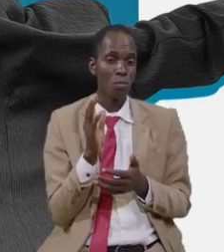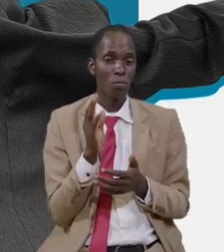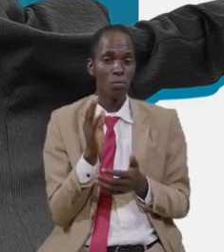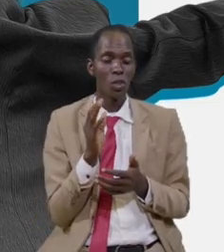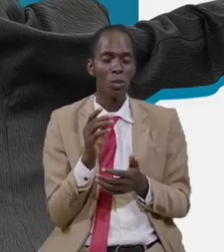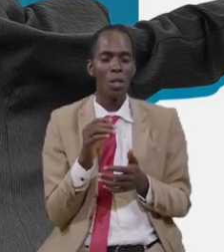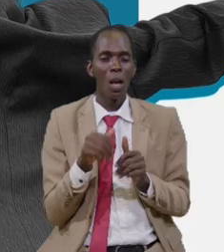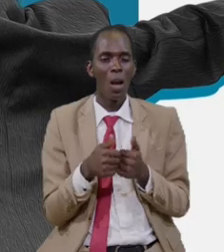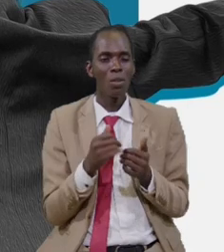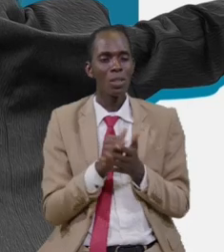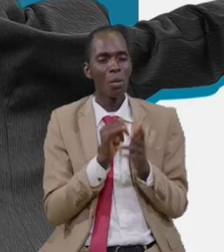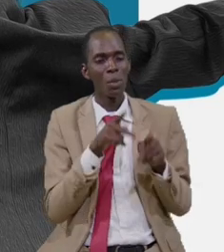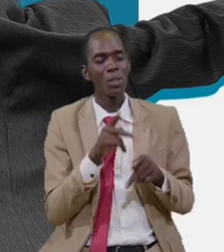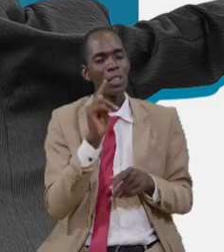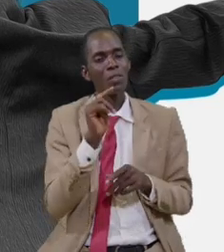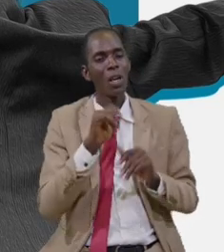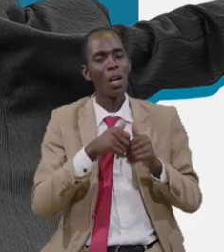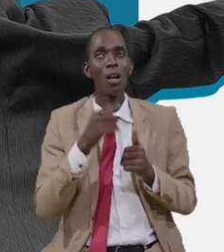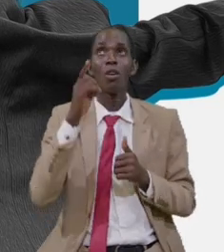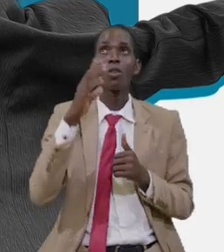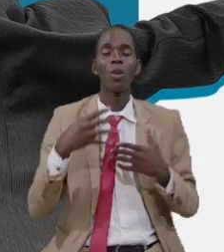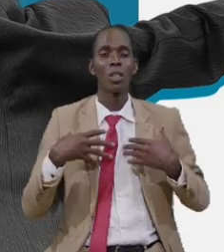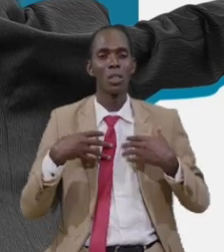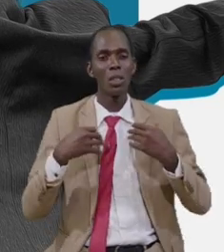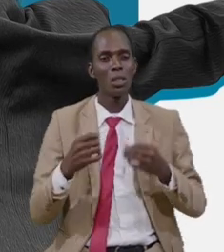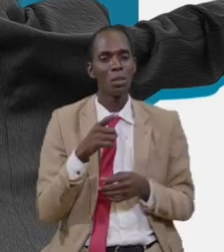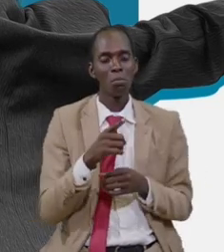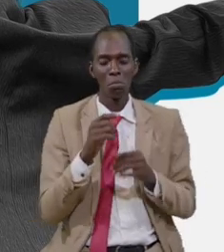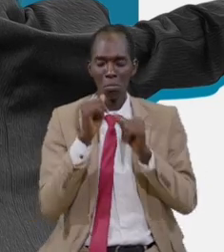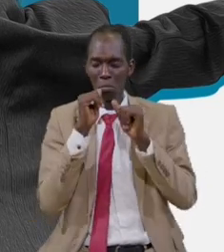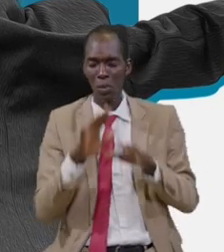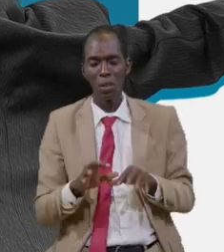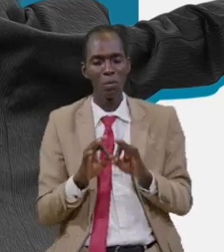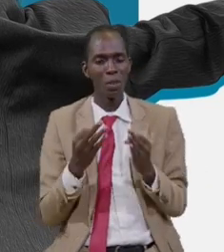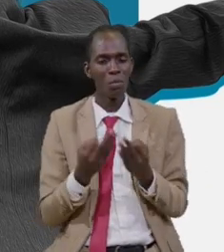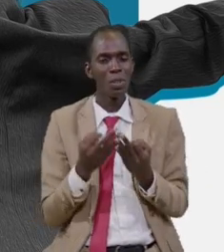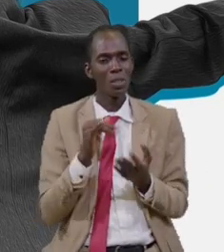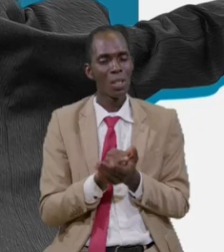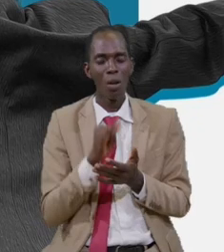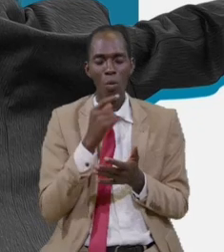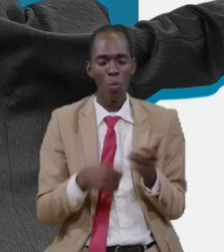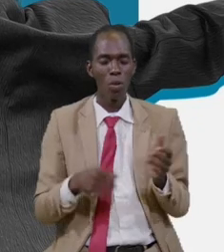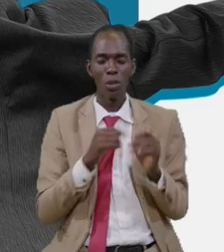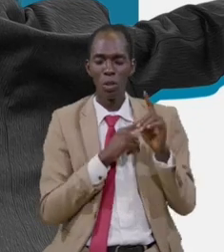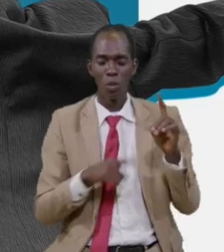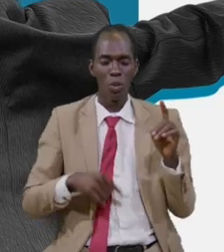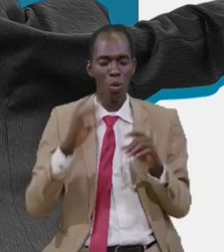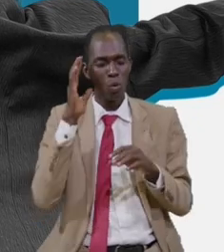vous avez entendu notre frère qui a témoigné, Dieu l'a guéri, l'a sauvé, béni sa famille. C'est ce que Dieu fera pour vous.